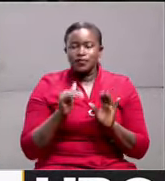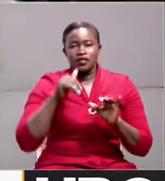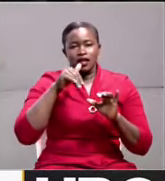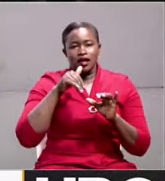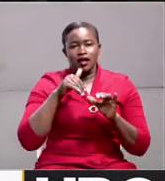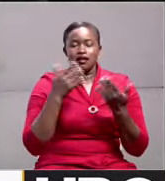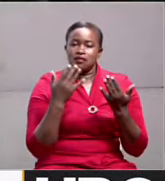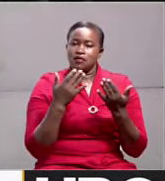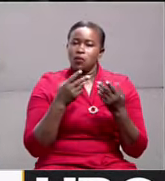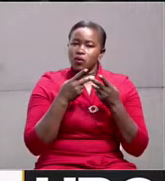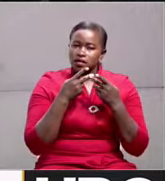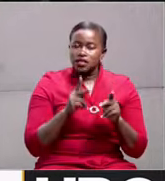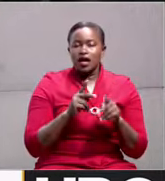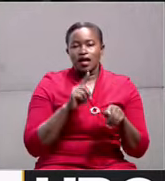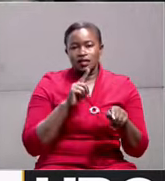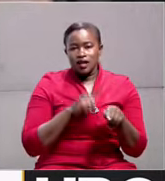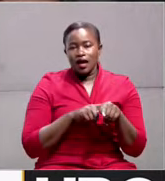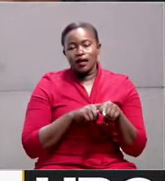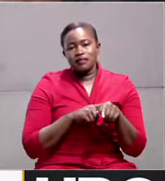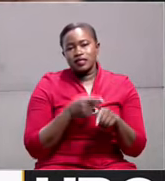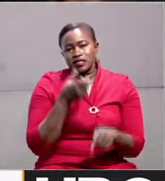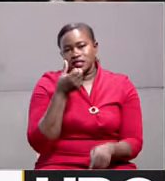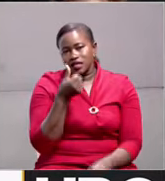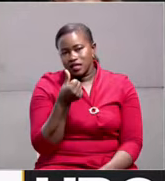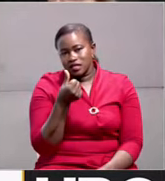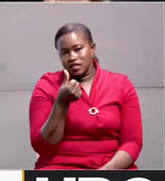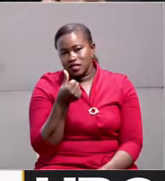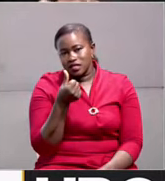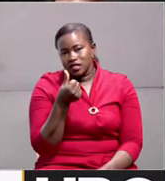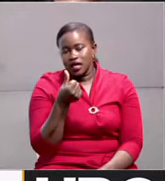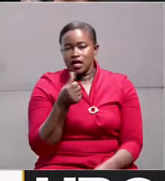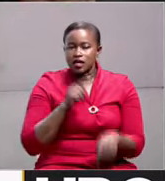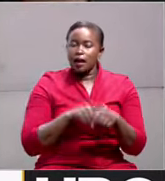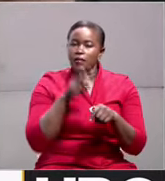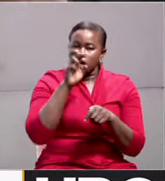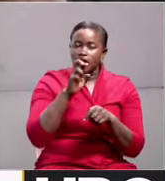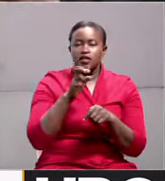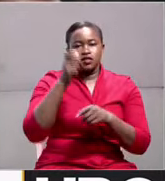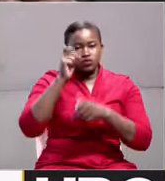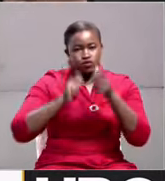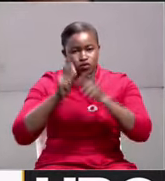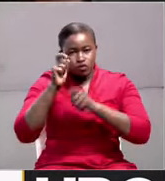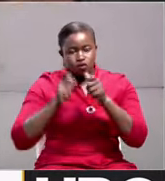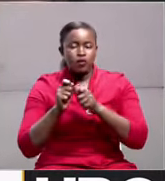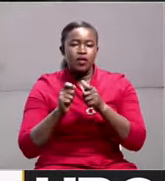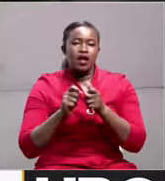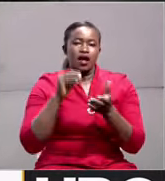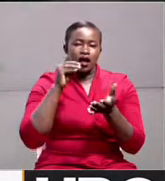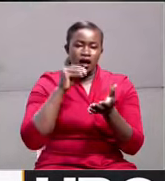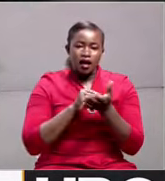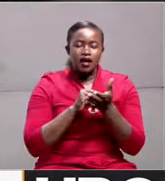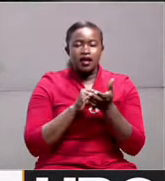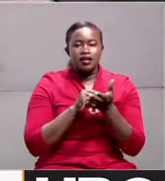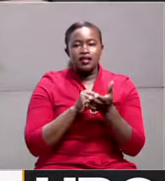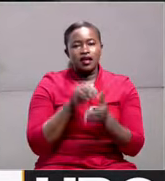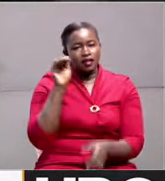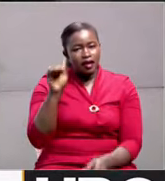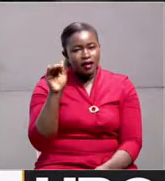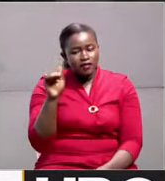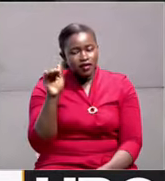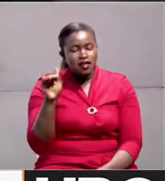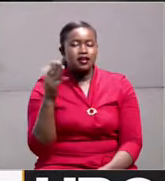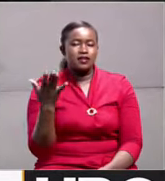omukasheshe tutandika okurya shayi 12 tukama shayi 2 then tugaruka tuziha omumwabazi